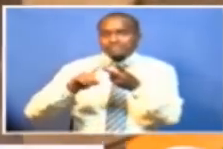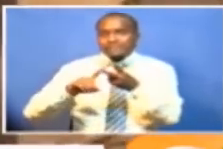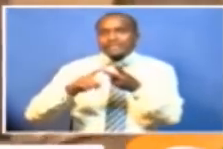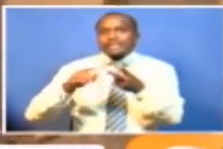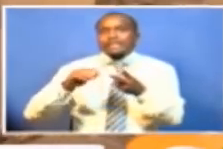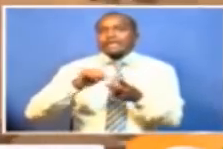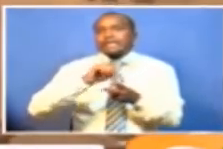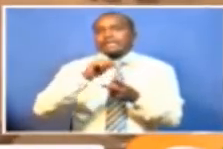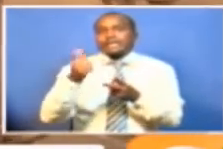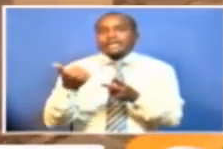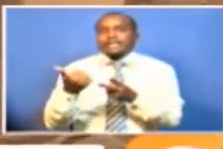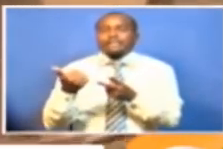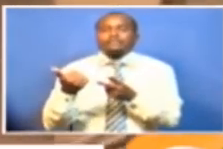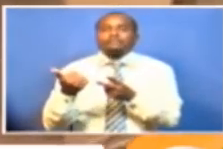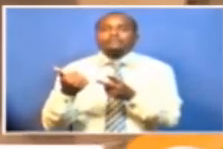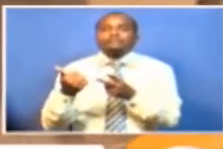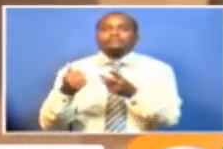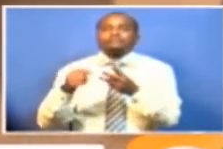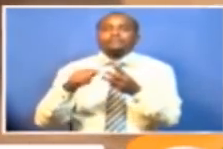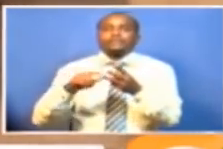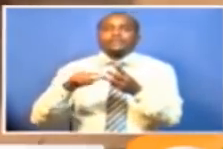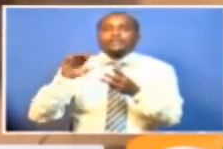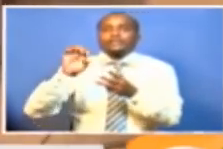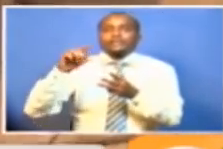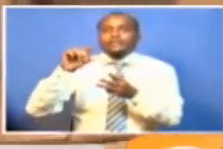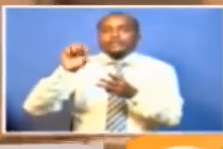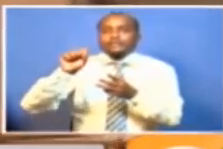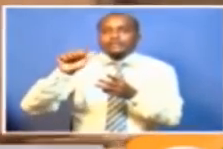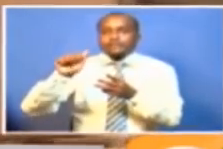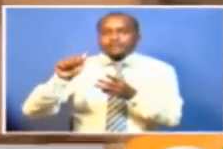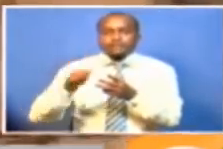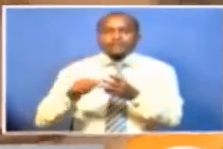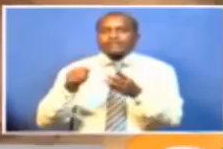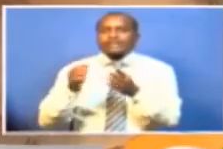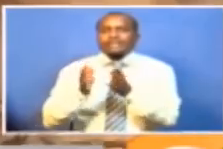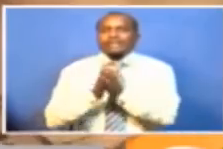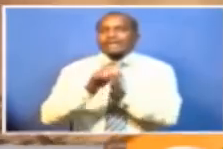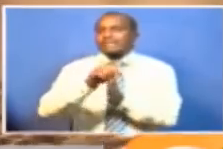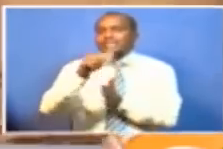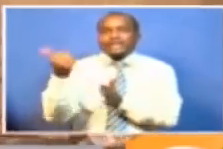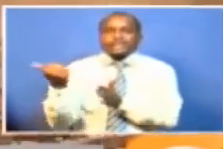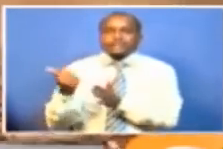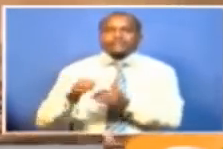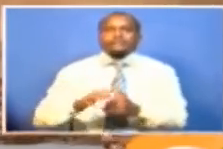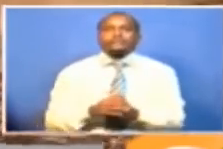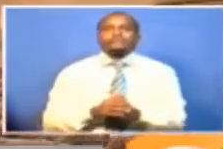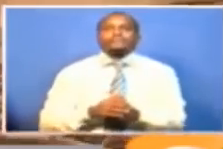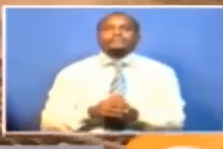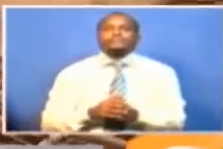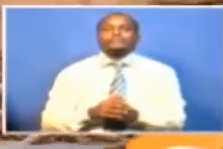School, shule ya Igesa Children's Center, miongoni mwa shule nyingine.